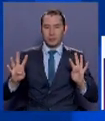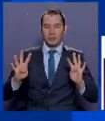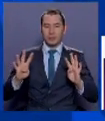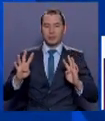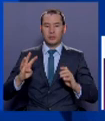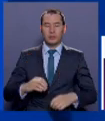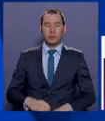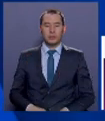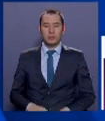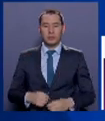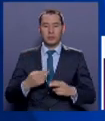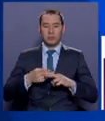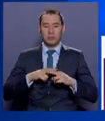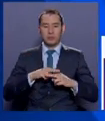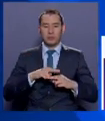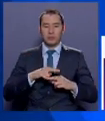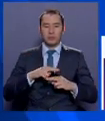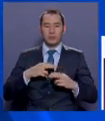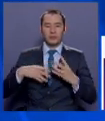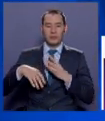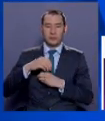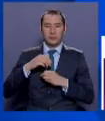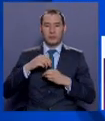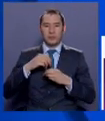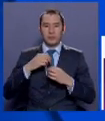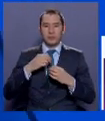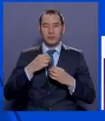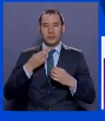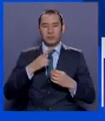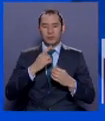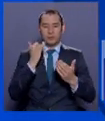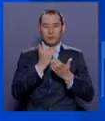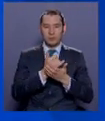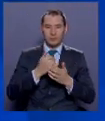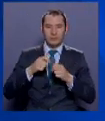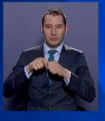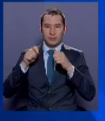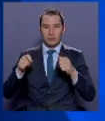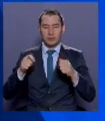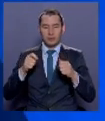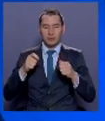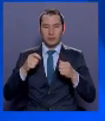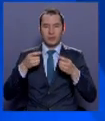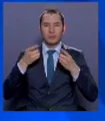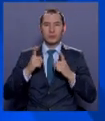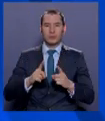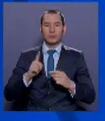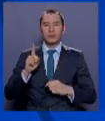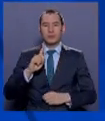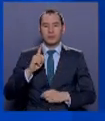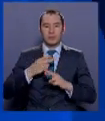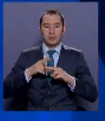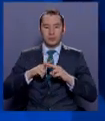askeri kızmetkerlerimizge de arnalgan zañdar kamtılgan. Şın mänisinde bul